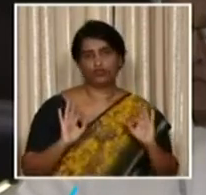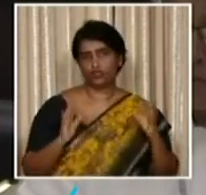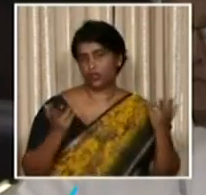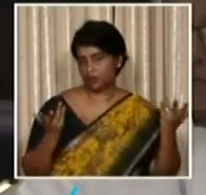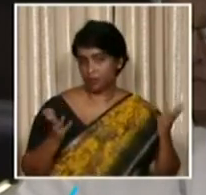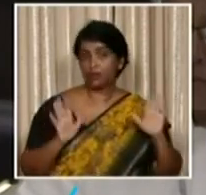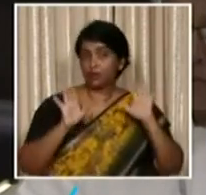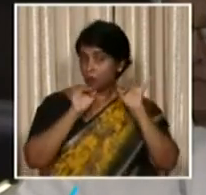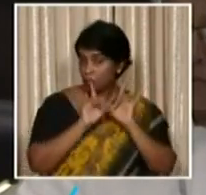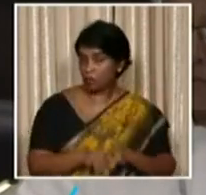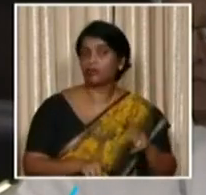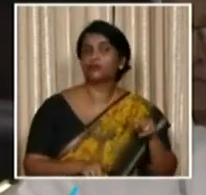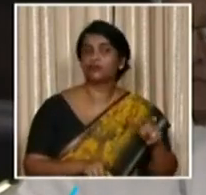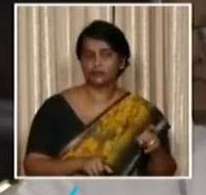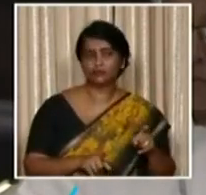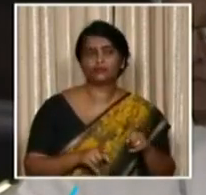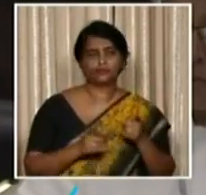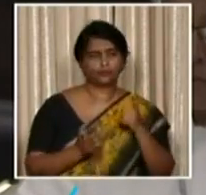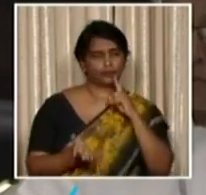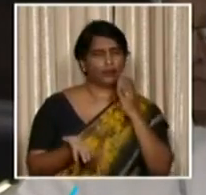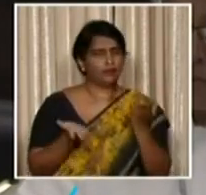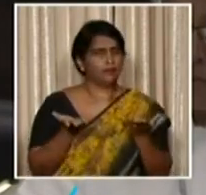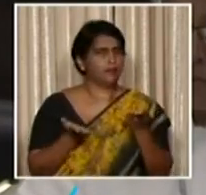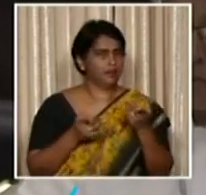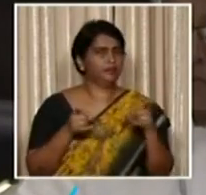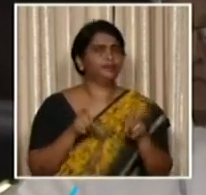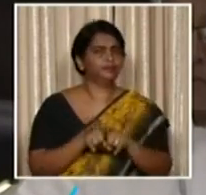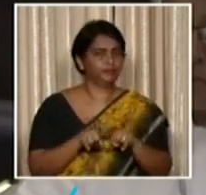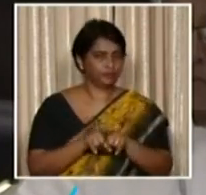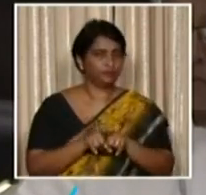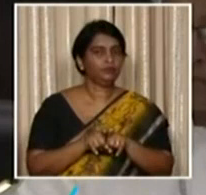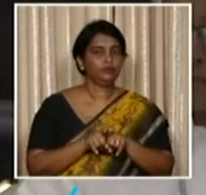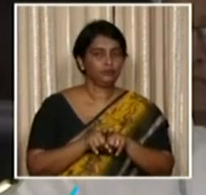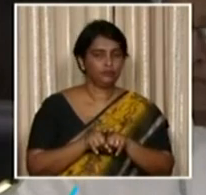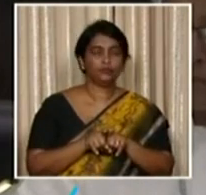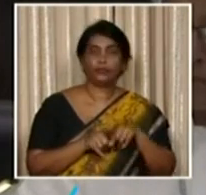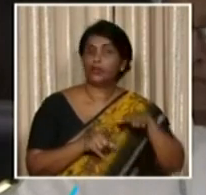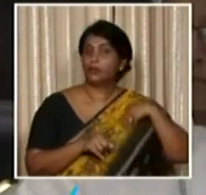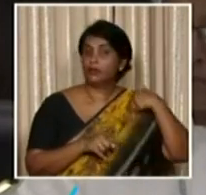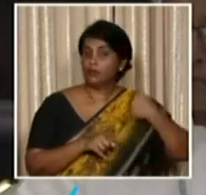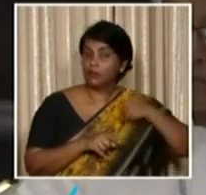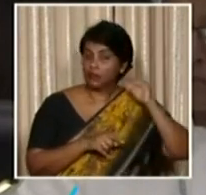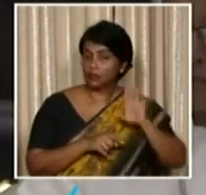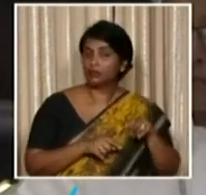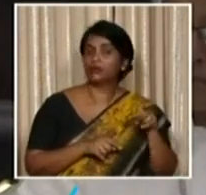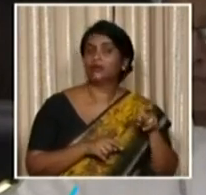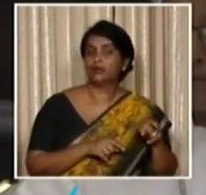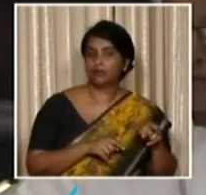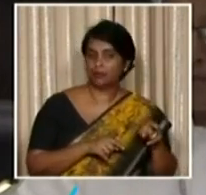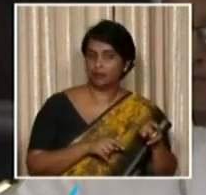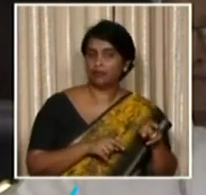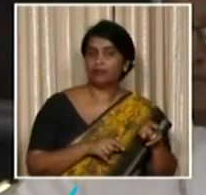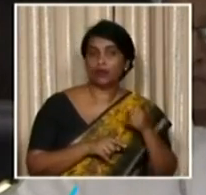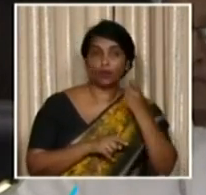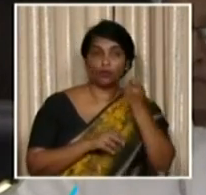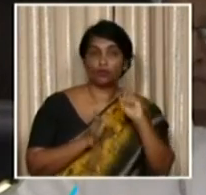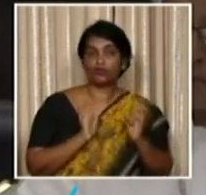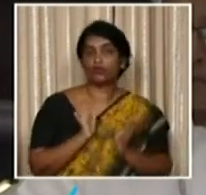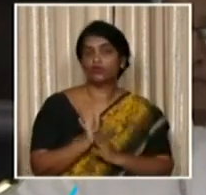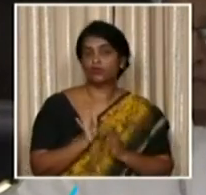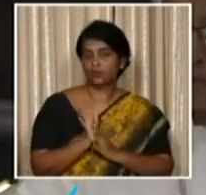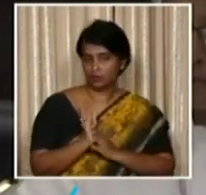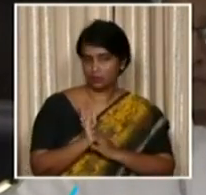නමුත් මෙවැනි සාධාරණත්වයේ පිළිබඳව තමයි මූලික වශයෙන් මේ මුදල් කාර්ක